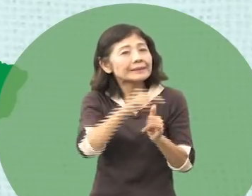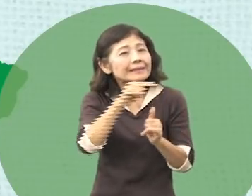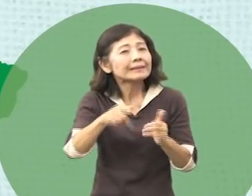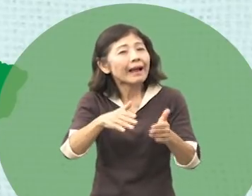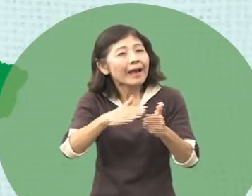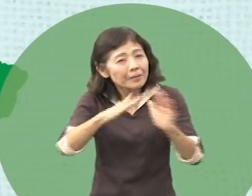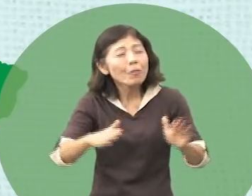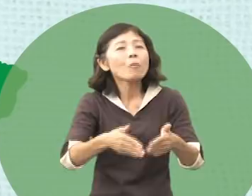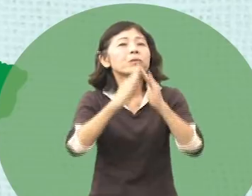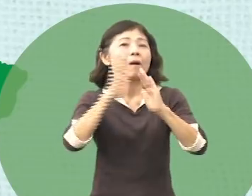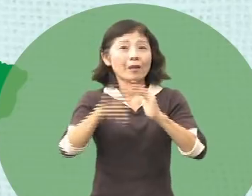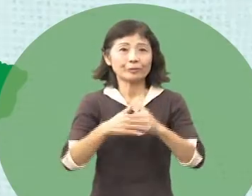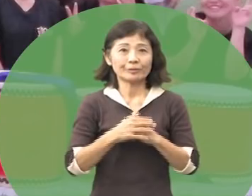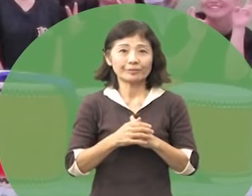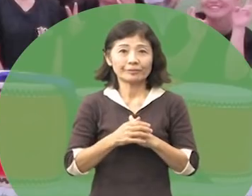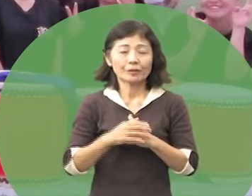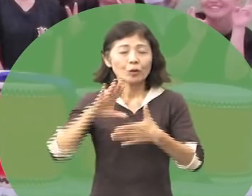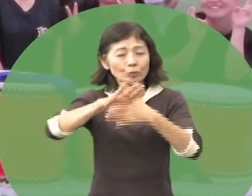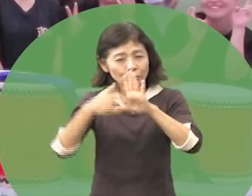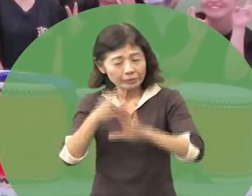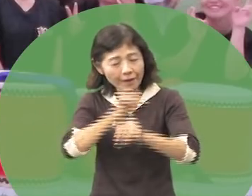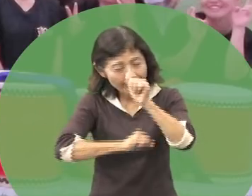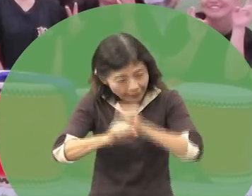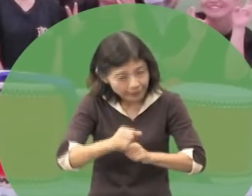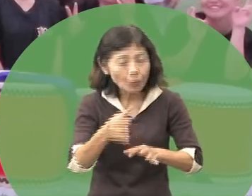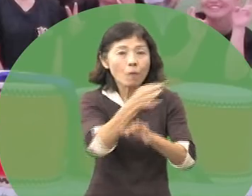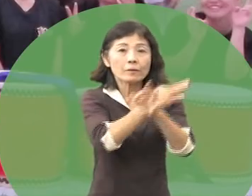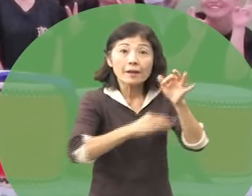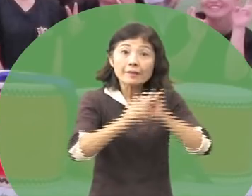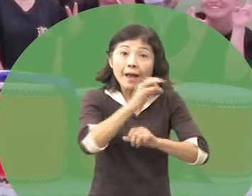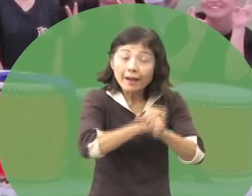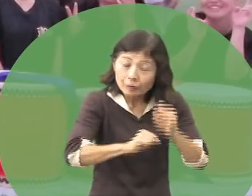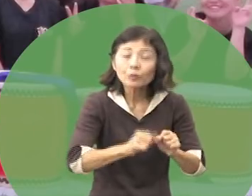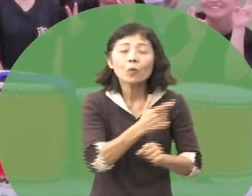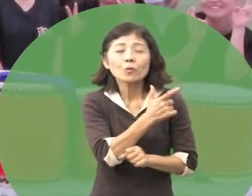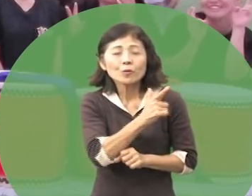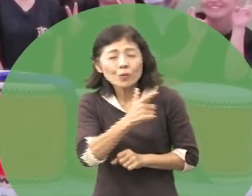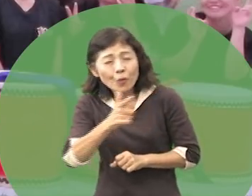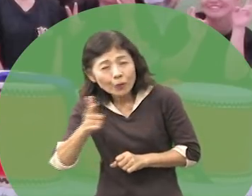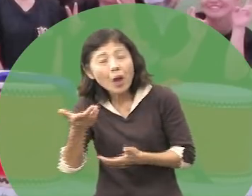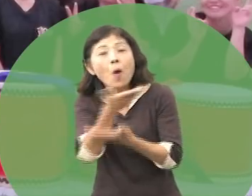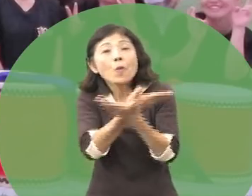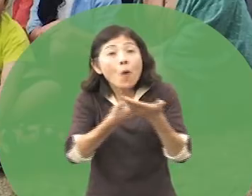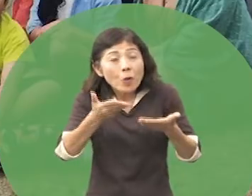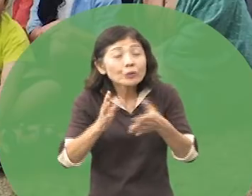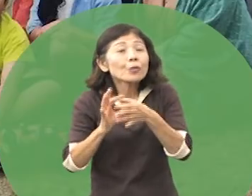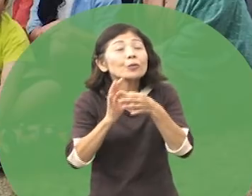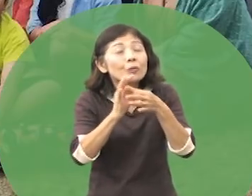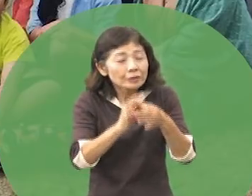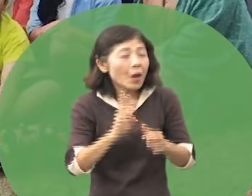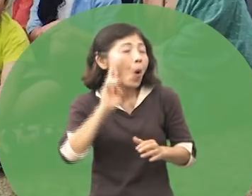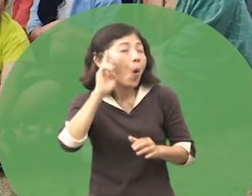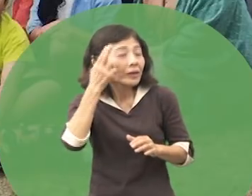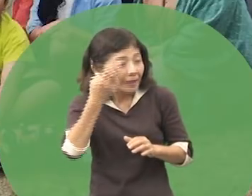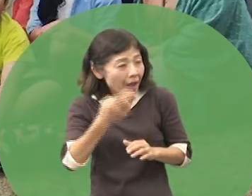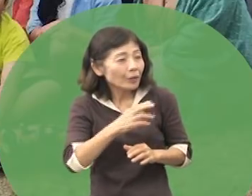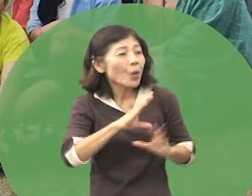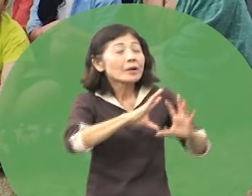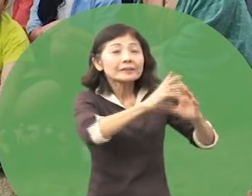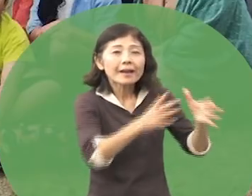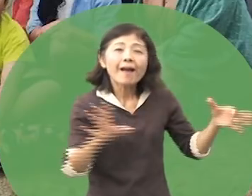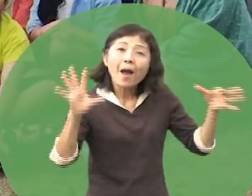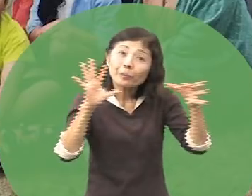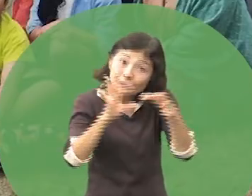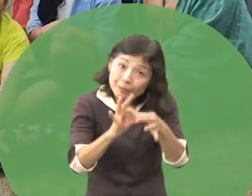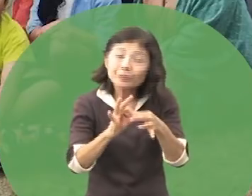あるんです。文化活動や経済活動など様々な交流を通して沖縄と世界はつなが